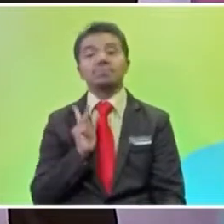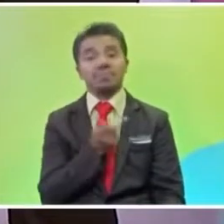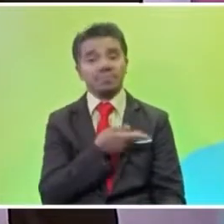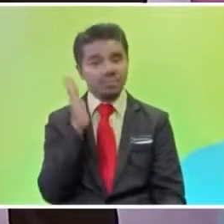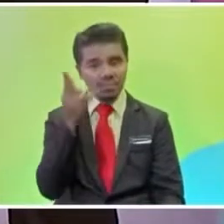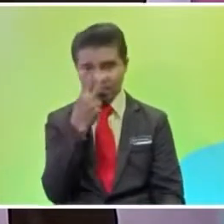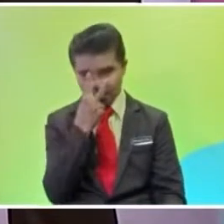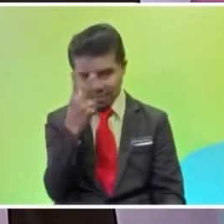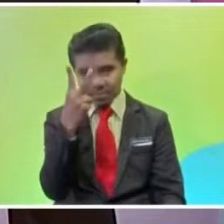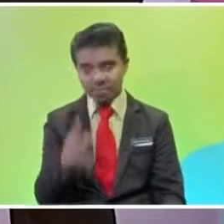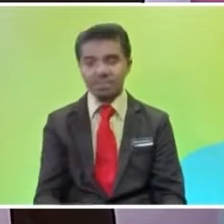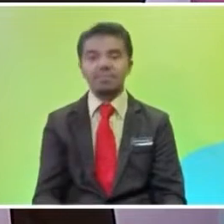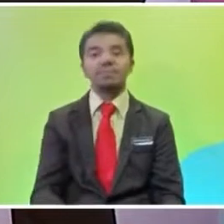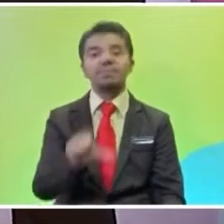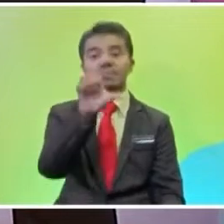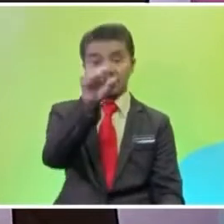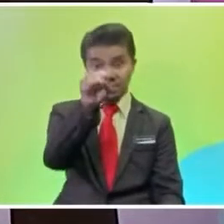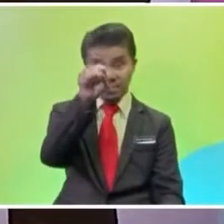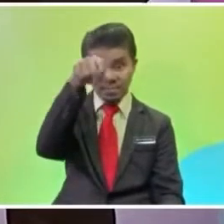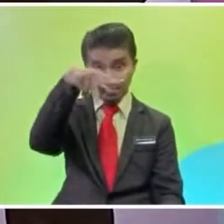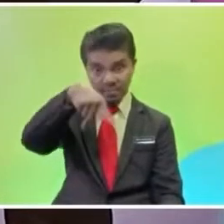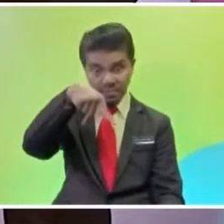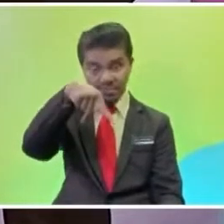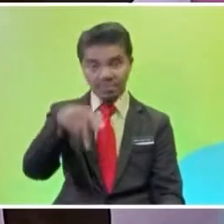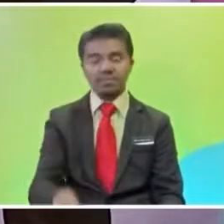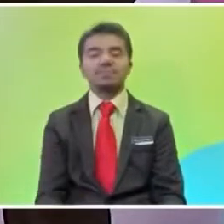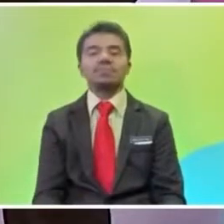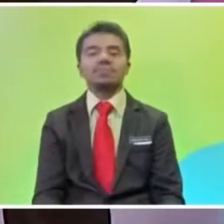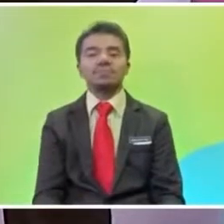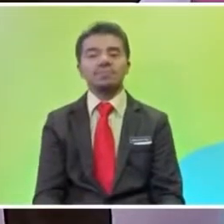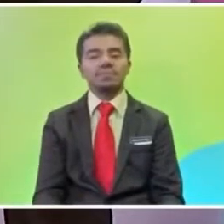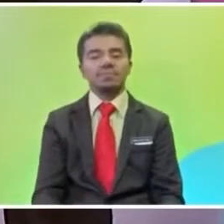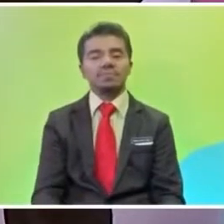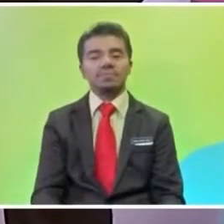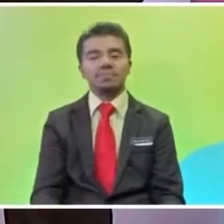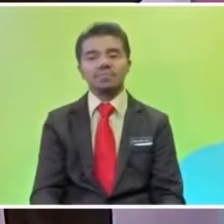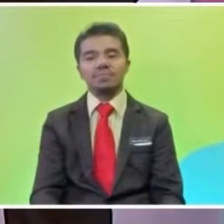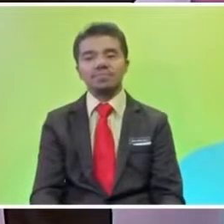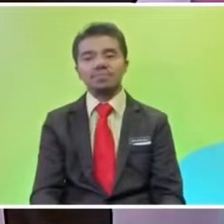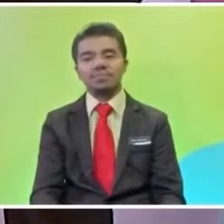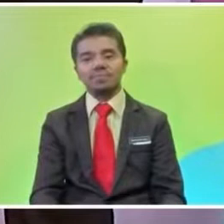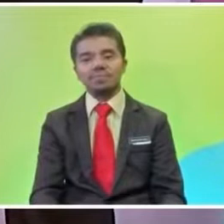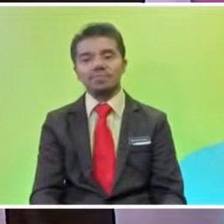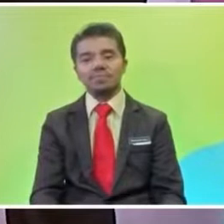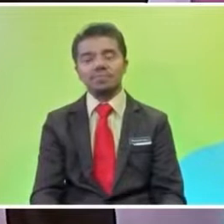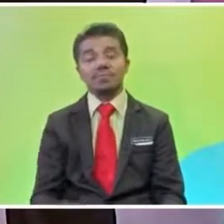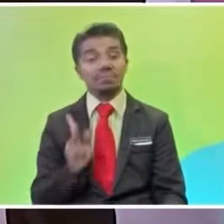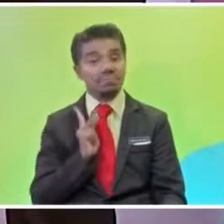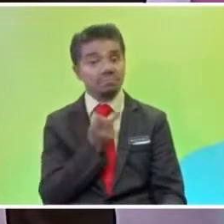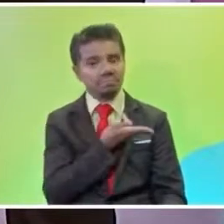standar kandungannya standar kandungannya adalah kemahiran menangani situasi berisiko terhadap